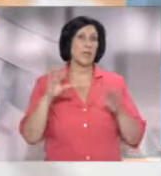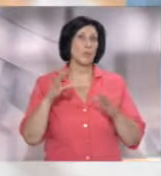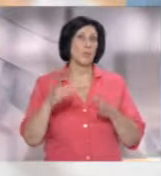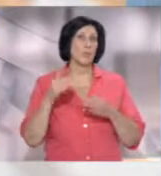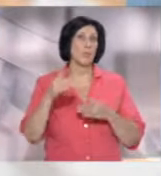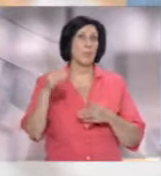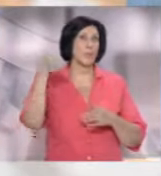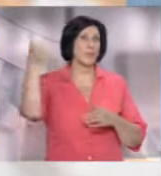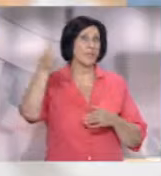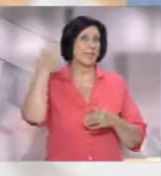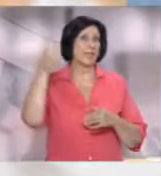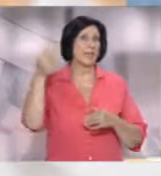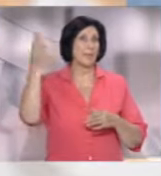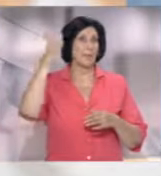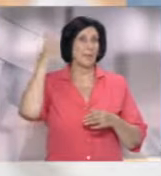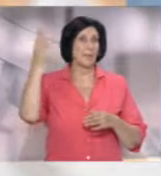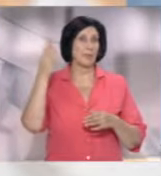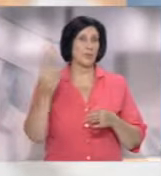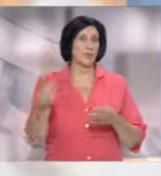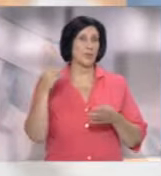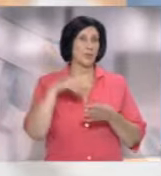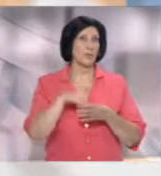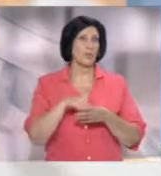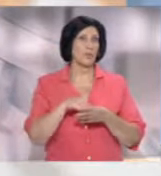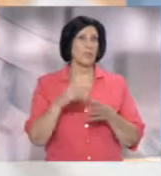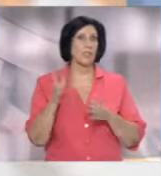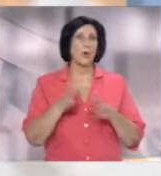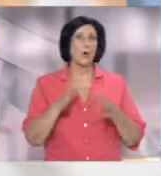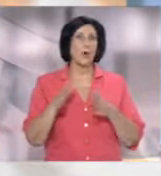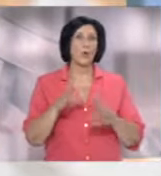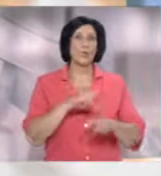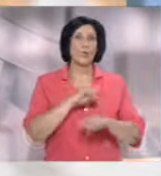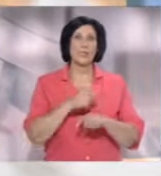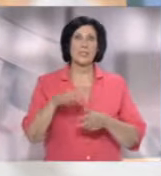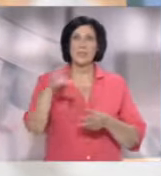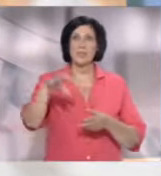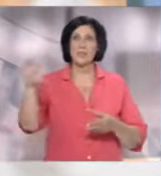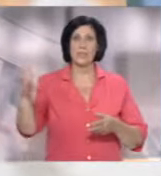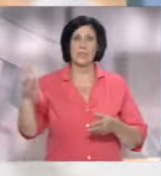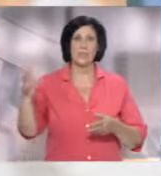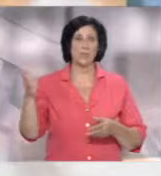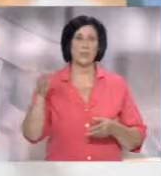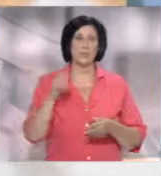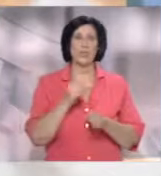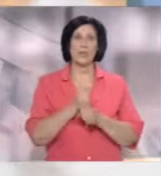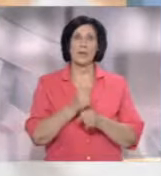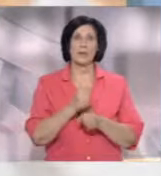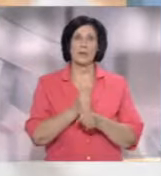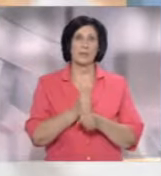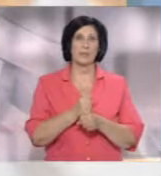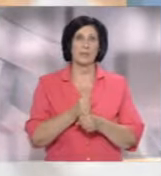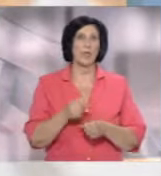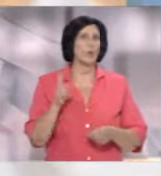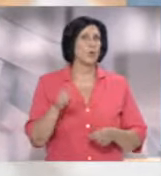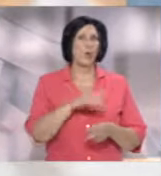В него ще влязат хора демократи, проевропейци и силни в секторите, които ще оглавят, увери още държавният глава,